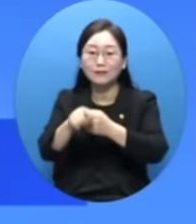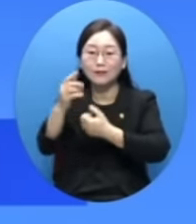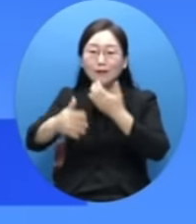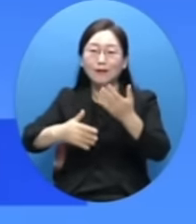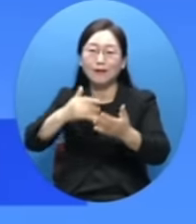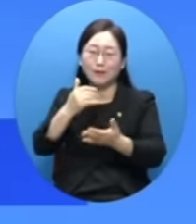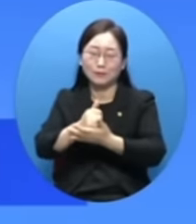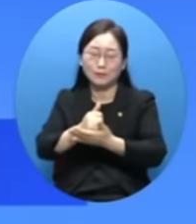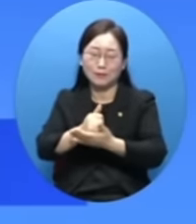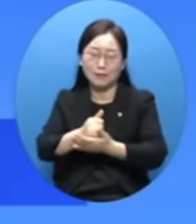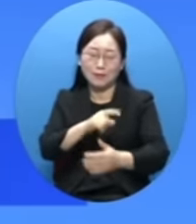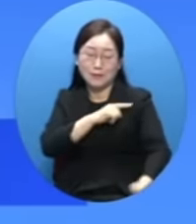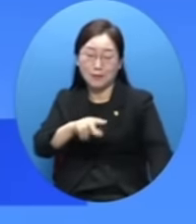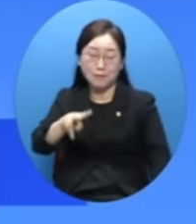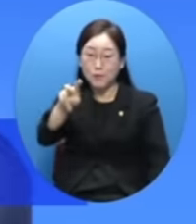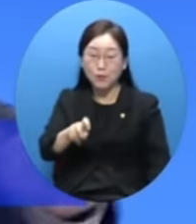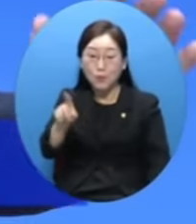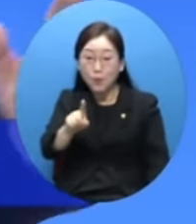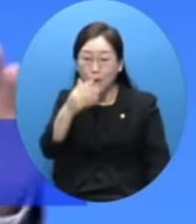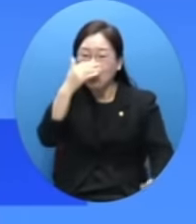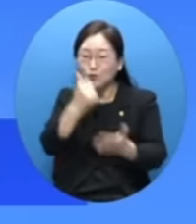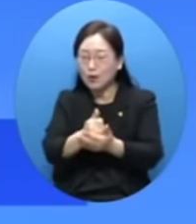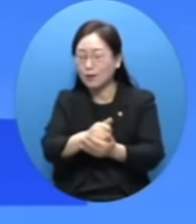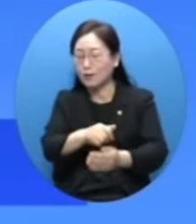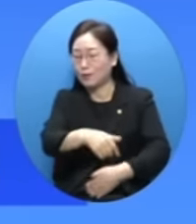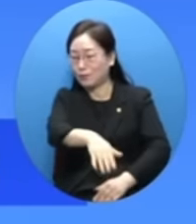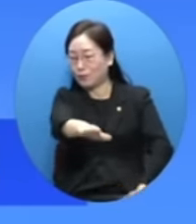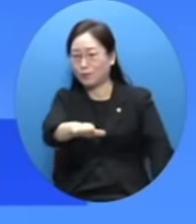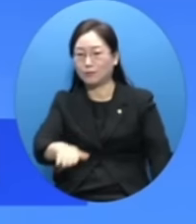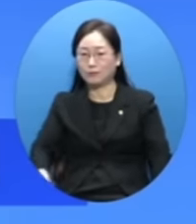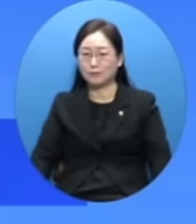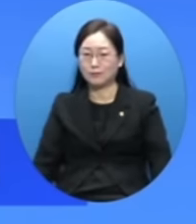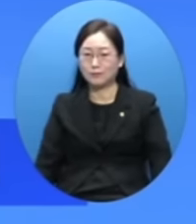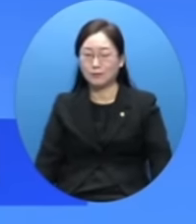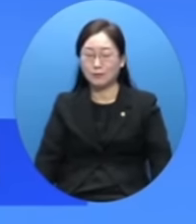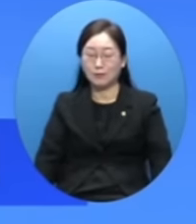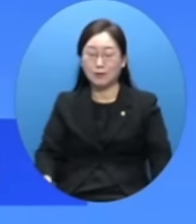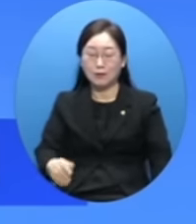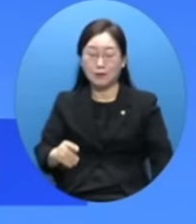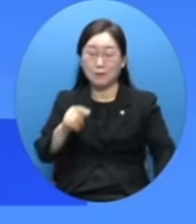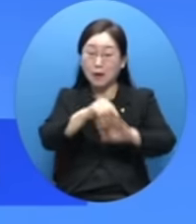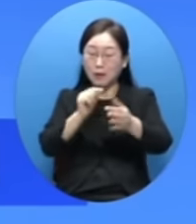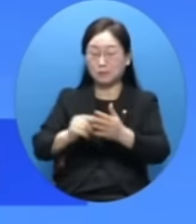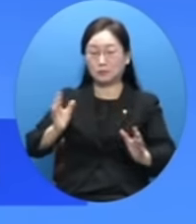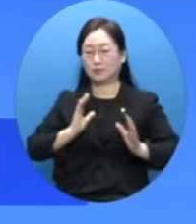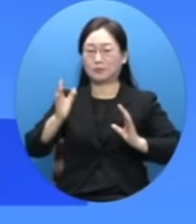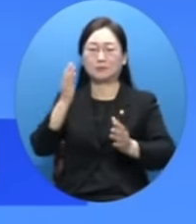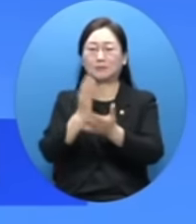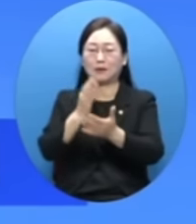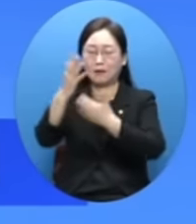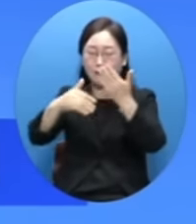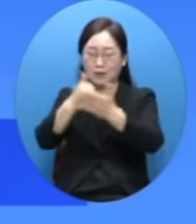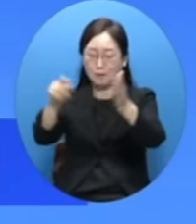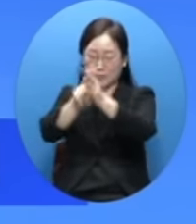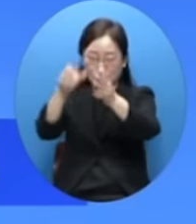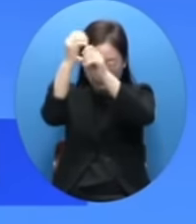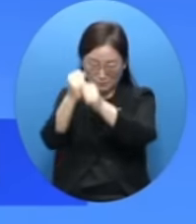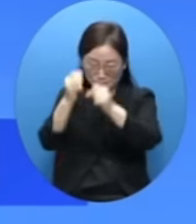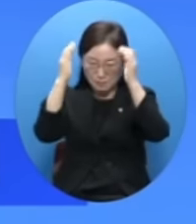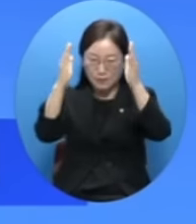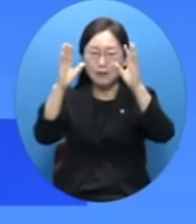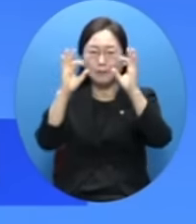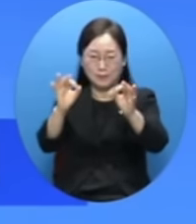가장 미워하시는 죄를 멀리하는 것이고 두 마음을 품지 않고 하나님만을 믿고 의지하고 바라보는